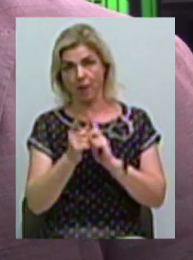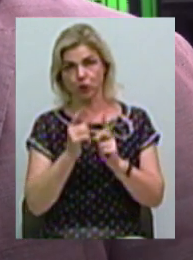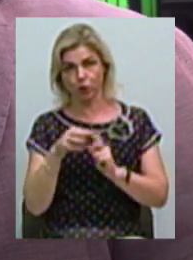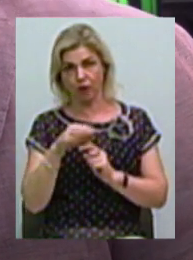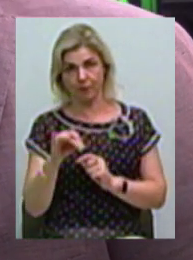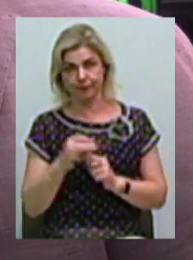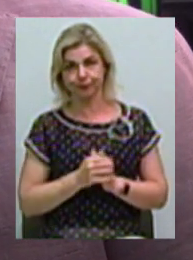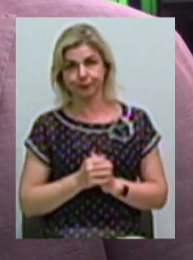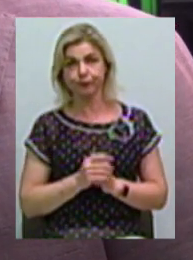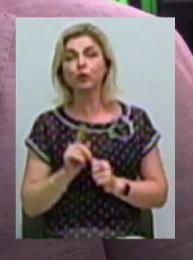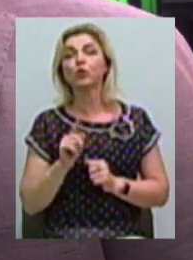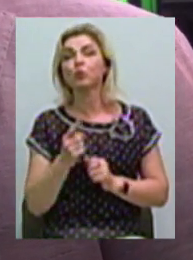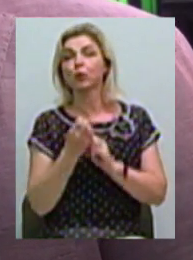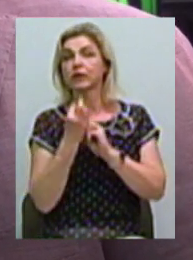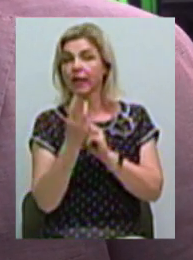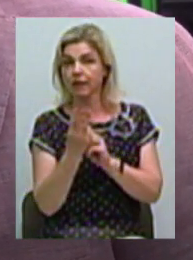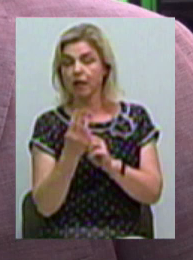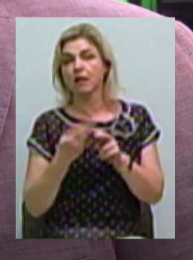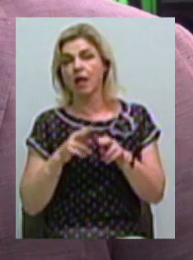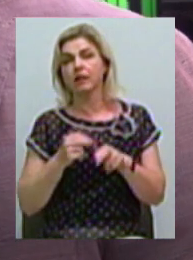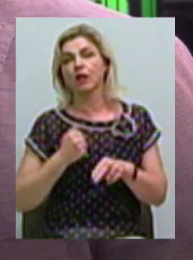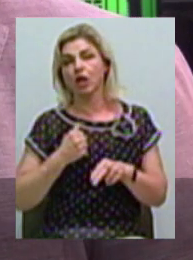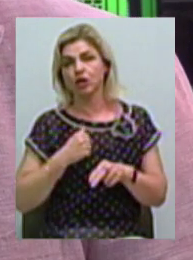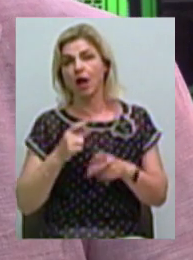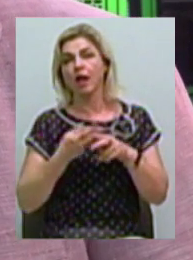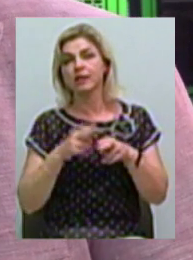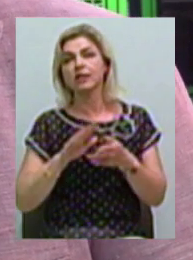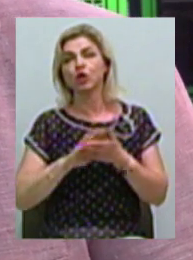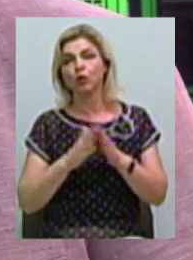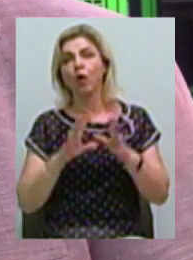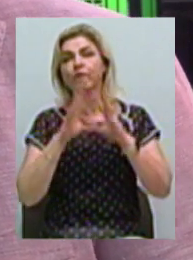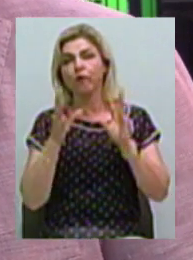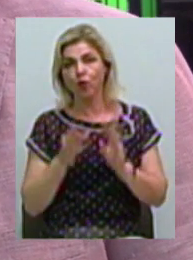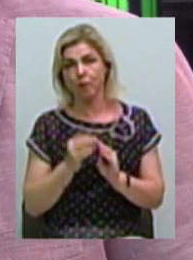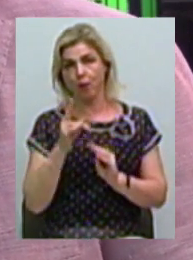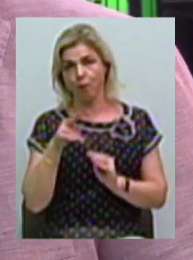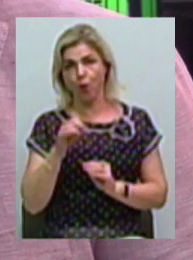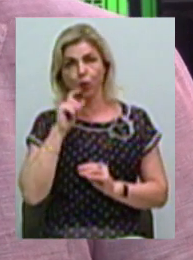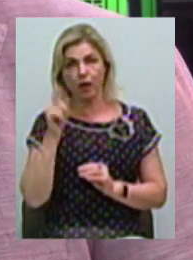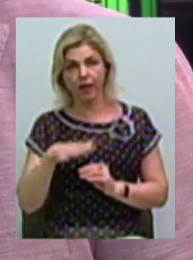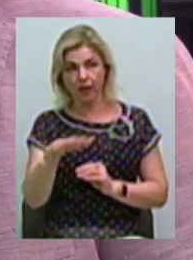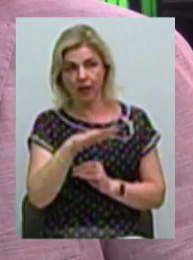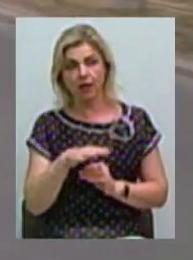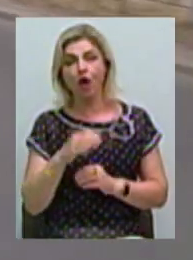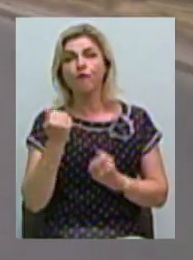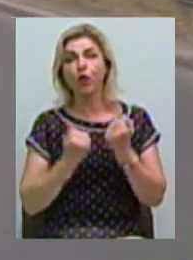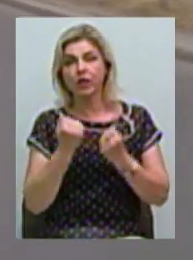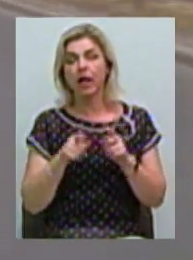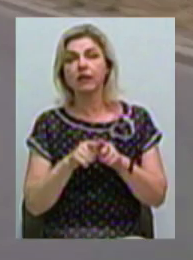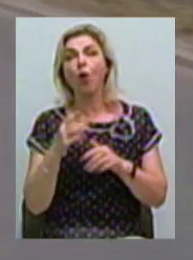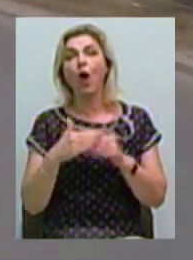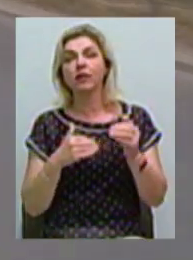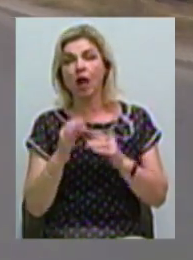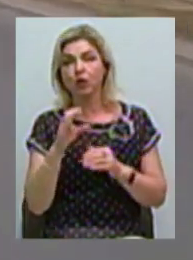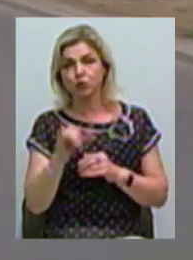сожалению... Чому 13? На жаль, це ситуація загальна по Україні. Дійсно, водіїв-професіоналів такого класу замало. В тестовому